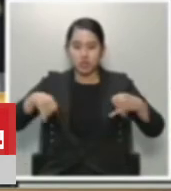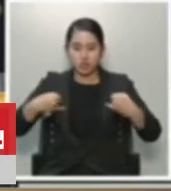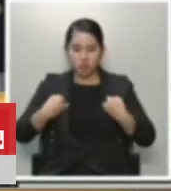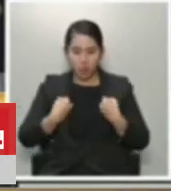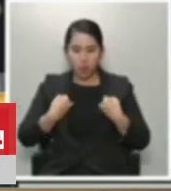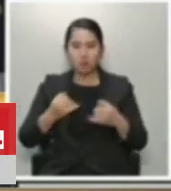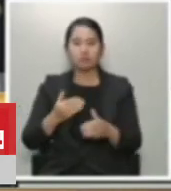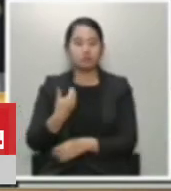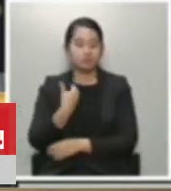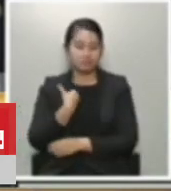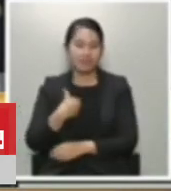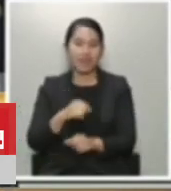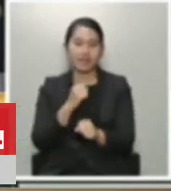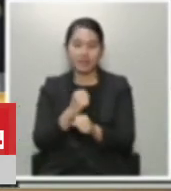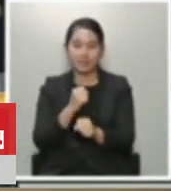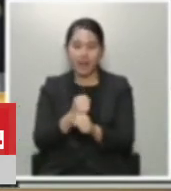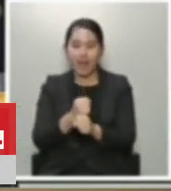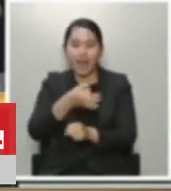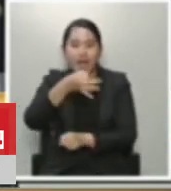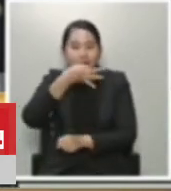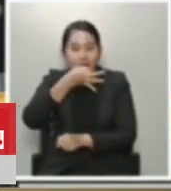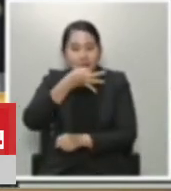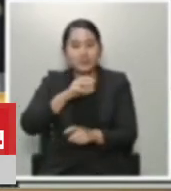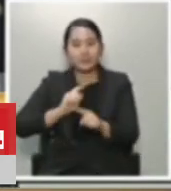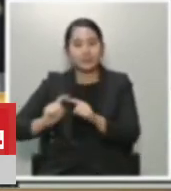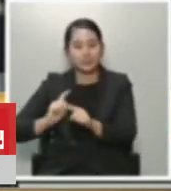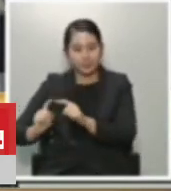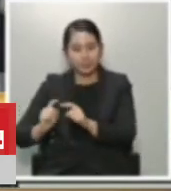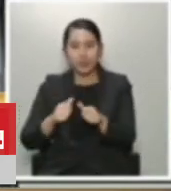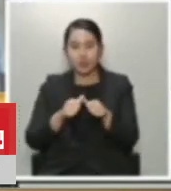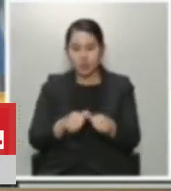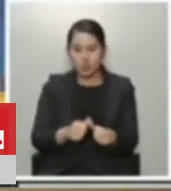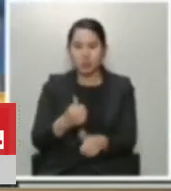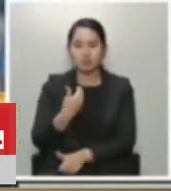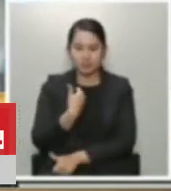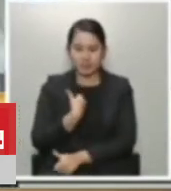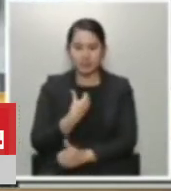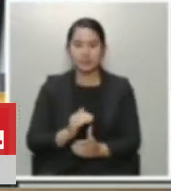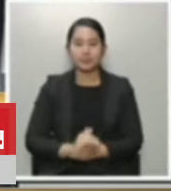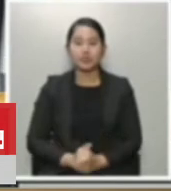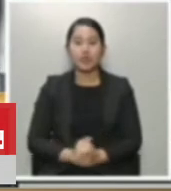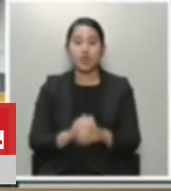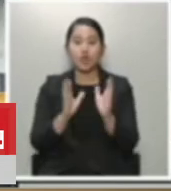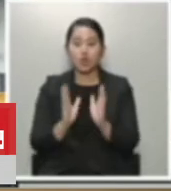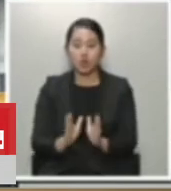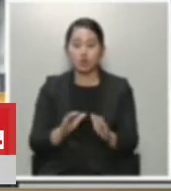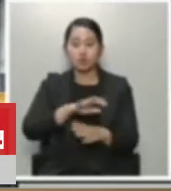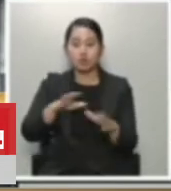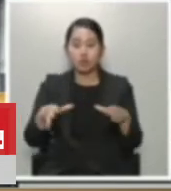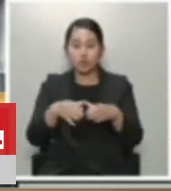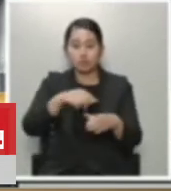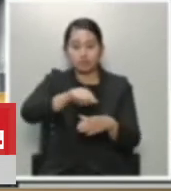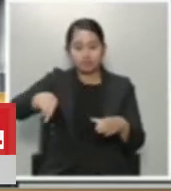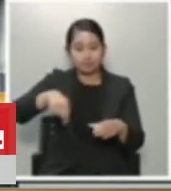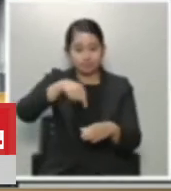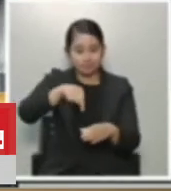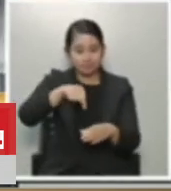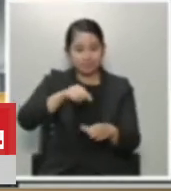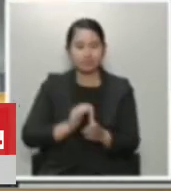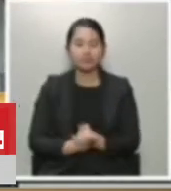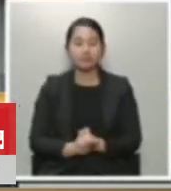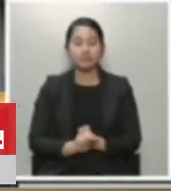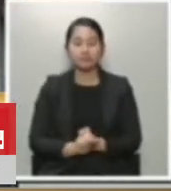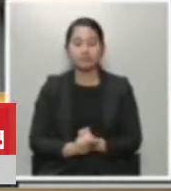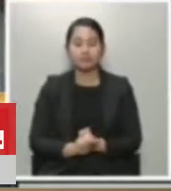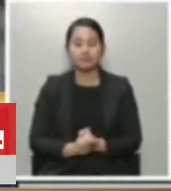แล้วก็มาประกอบอาชีพในการทำมาค้าขายท่านประธานครับคนเหล่านี้นะครับถามว่าเราได้มี